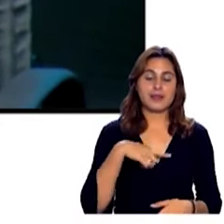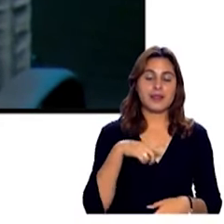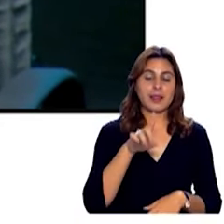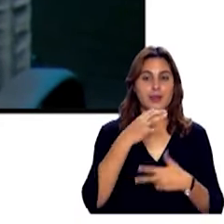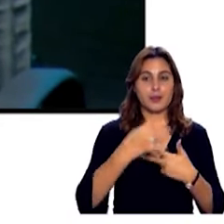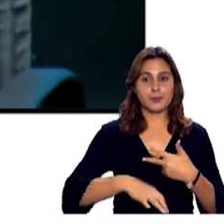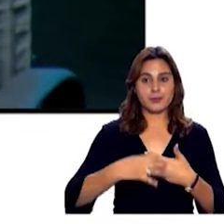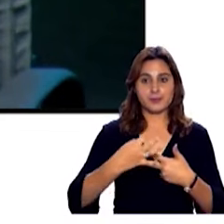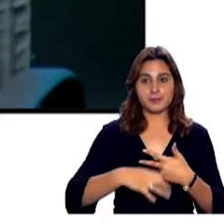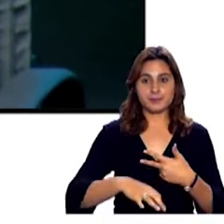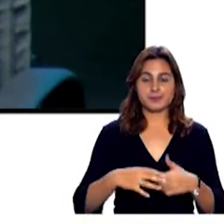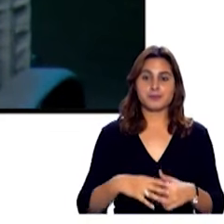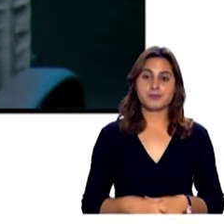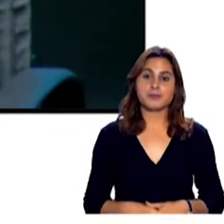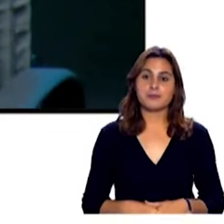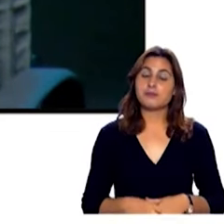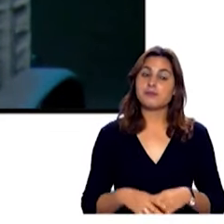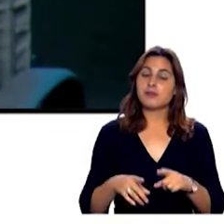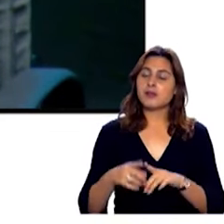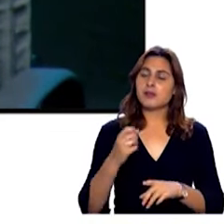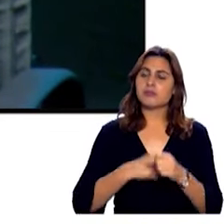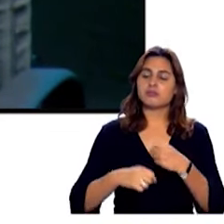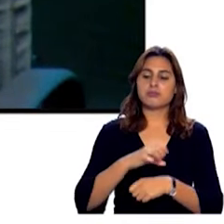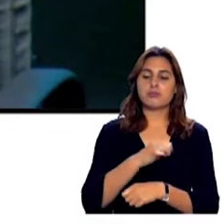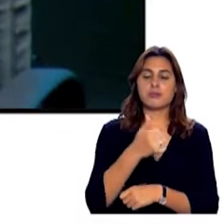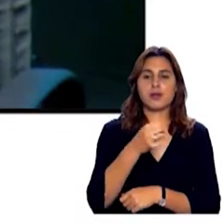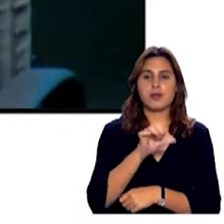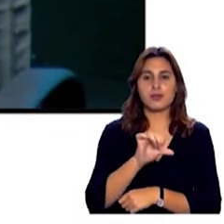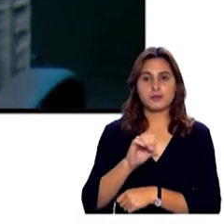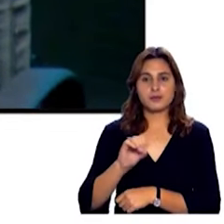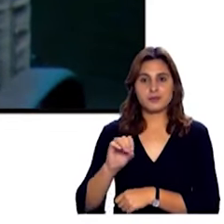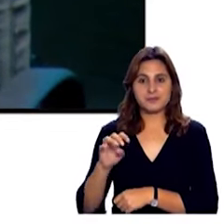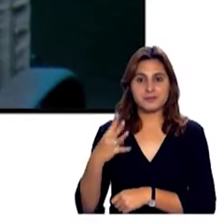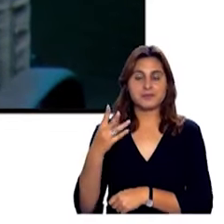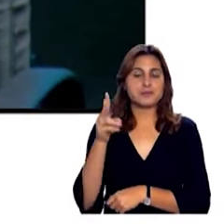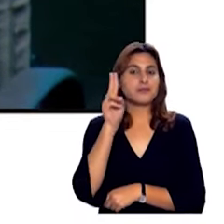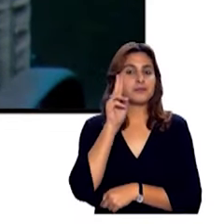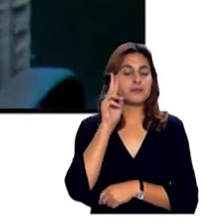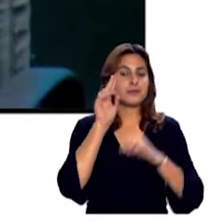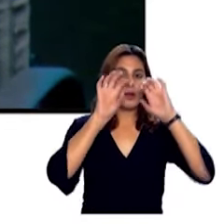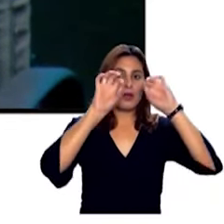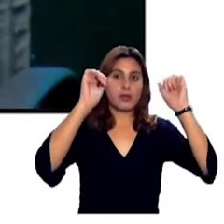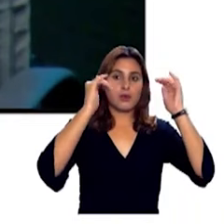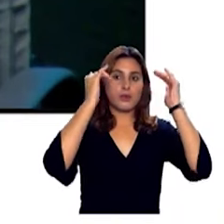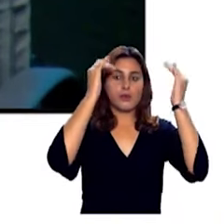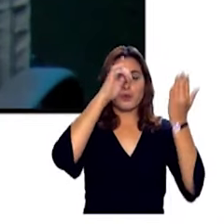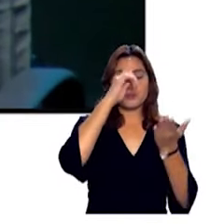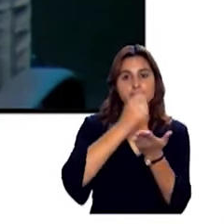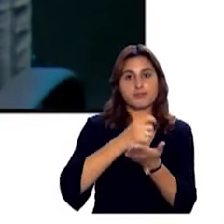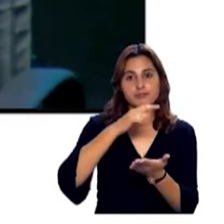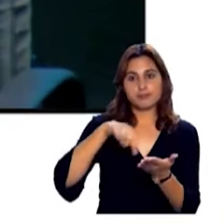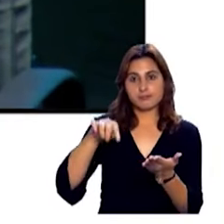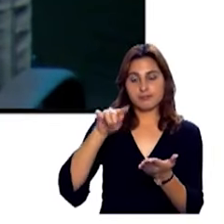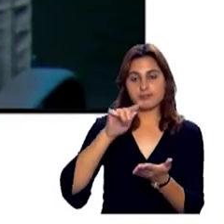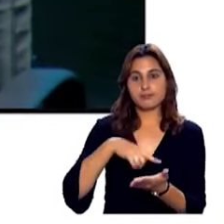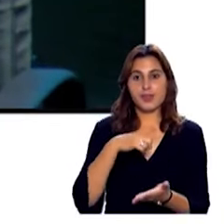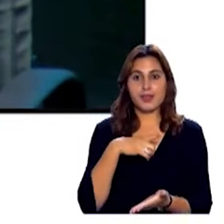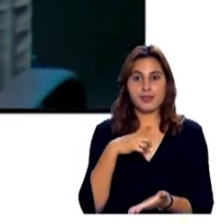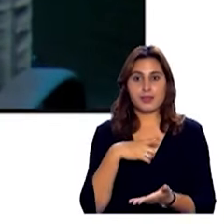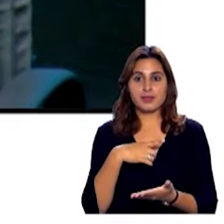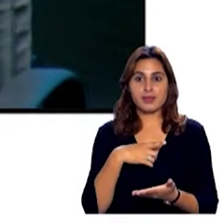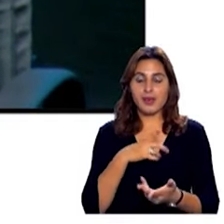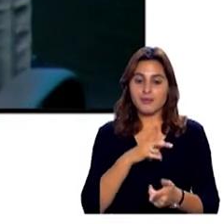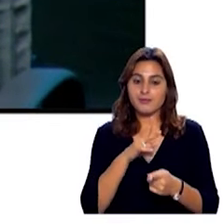1804 toute l'histoire de la cour de cassation c'est celle d'une conquête progressive de Son